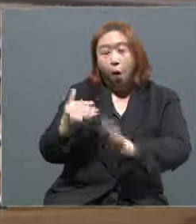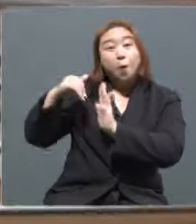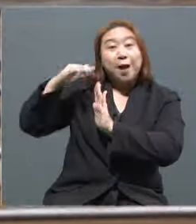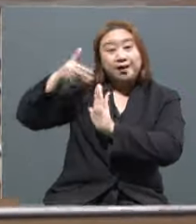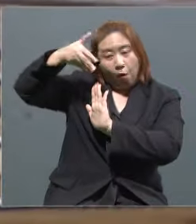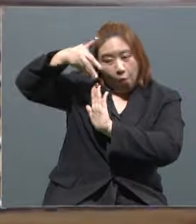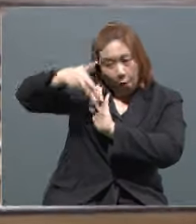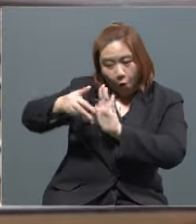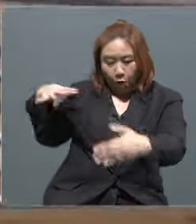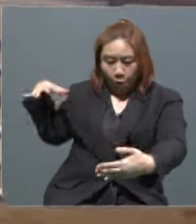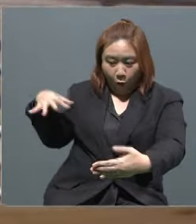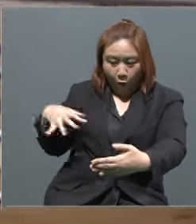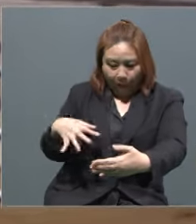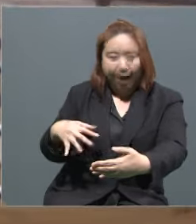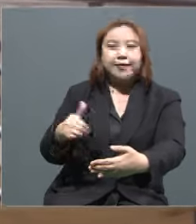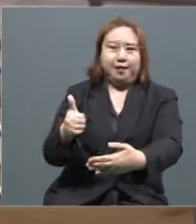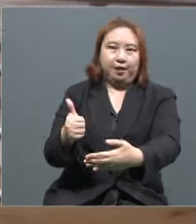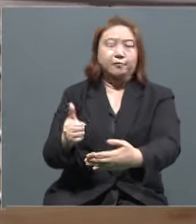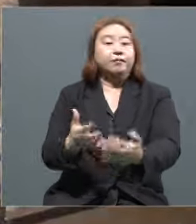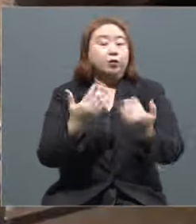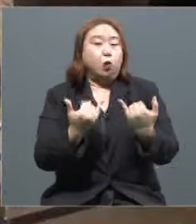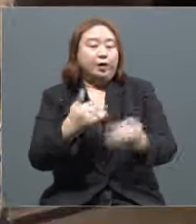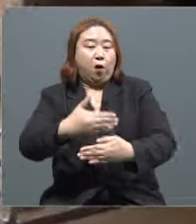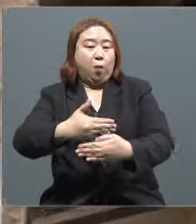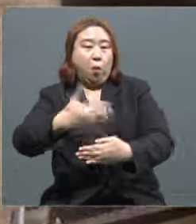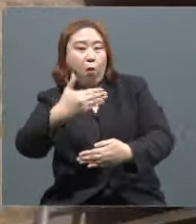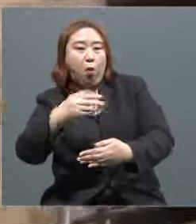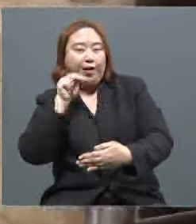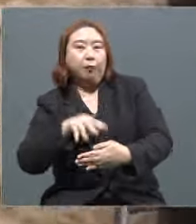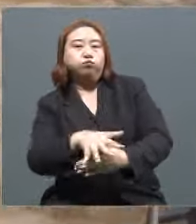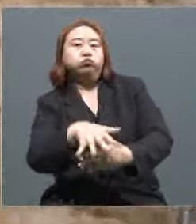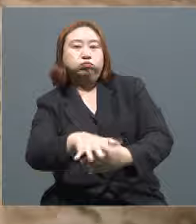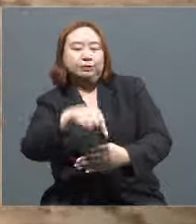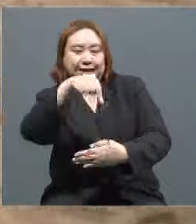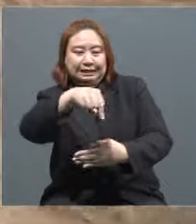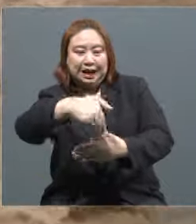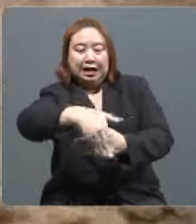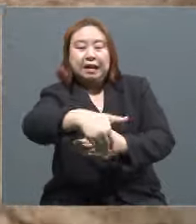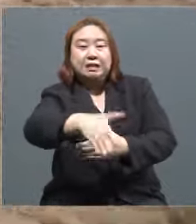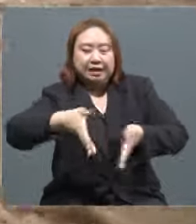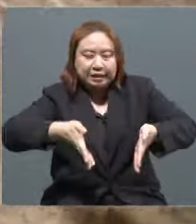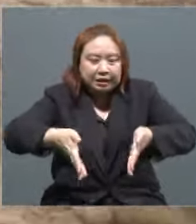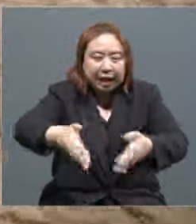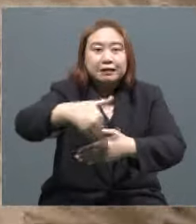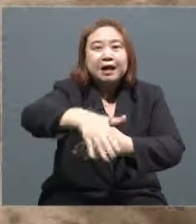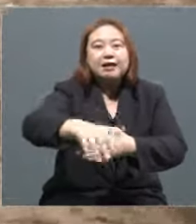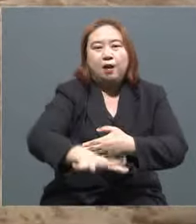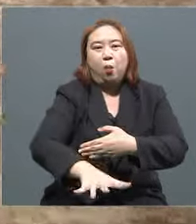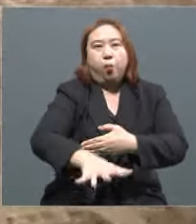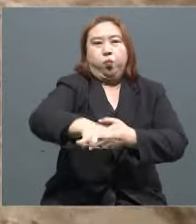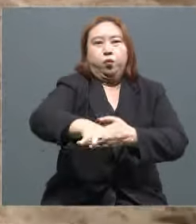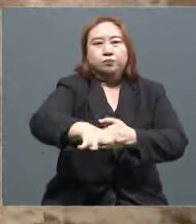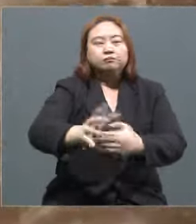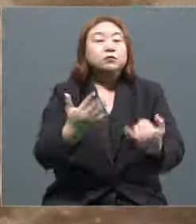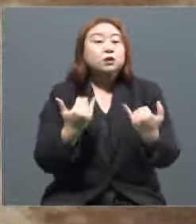าแน่นอนว่าพอระบายน้ำครั้งนี้เนี่ยนะฮะมันก็จะทำให้น้ำท้ายเขื่อนเจ้าพระยาเนี่ยระดับก็จะสูงขึ้นนะครับตอนนี้